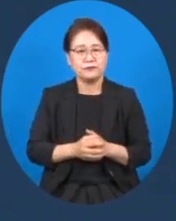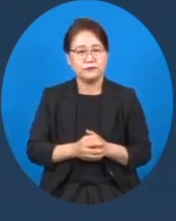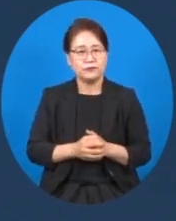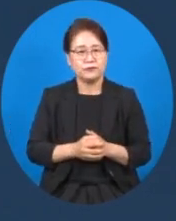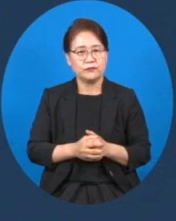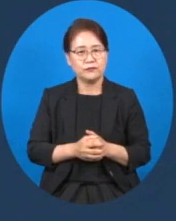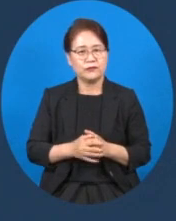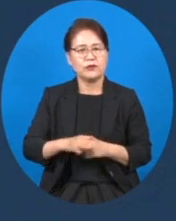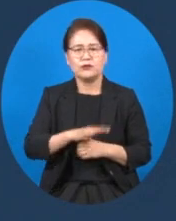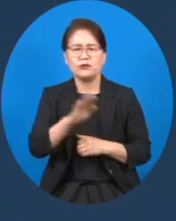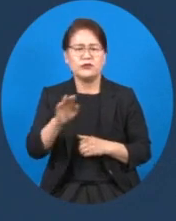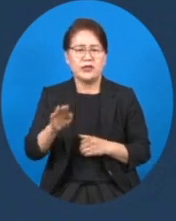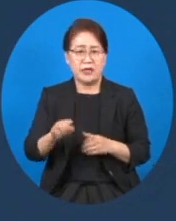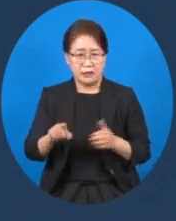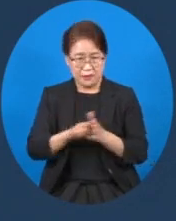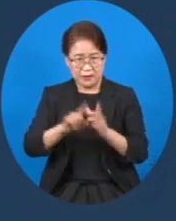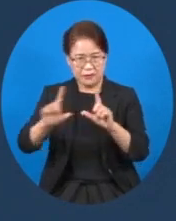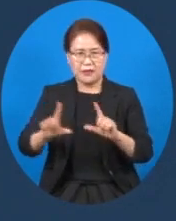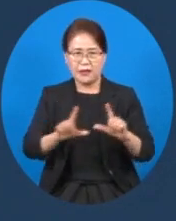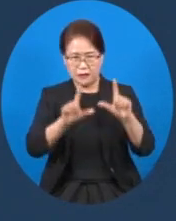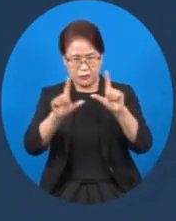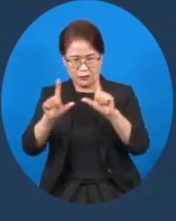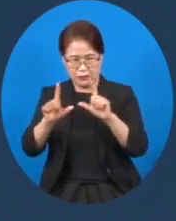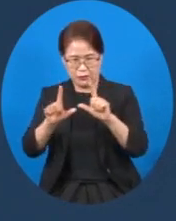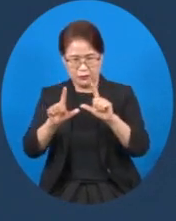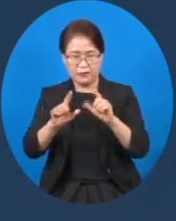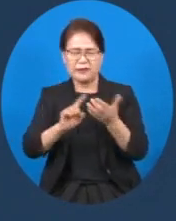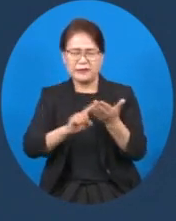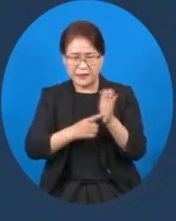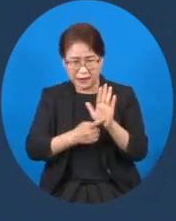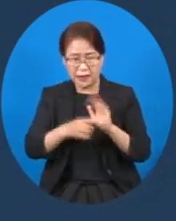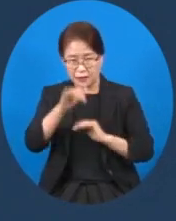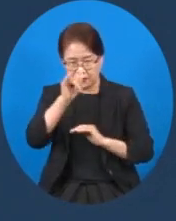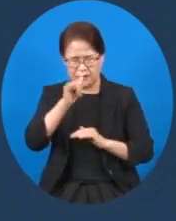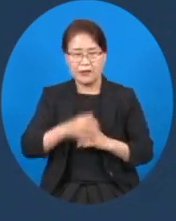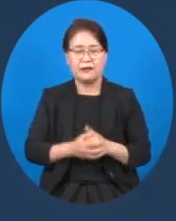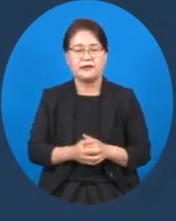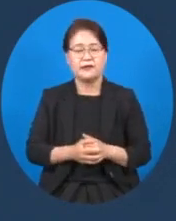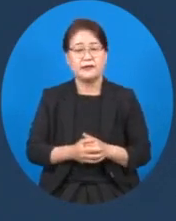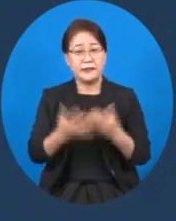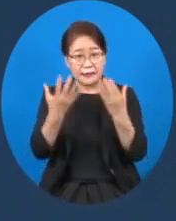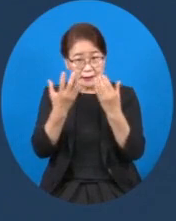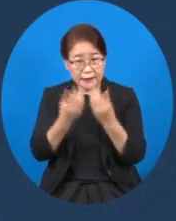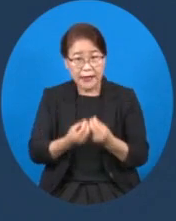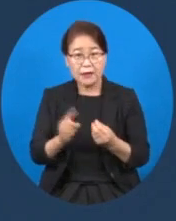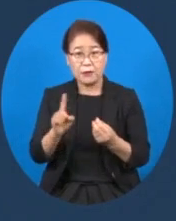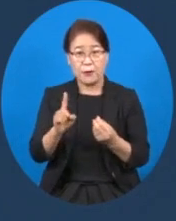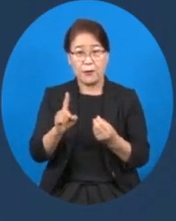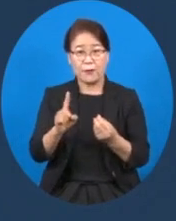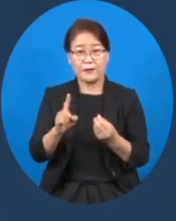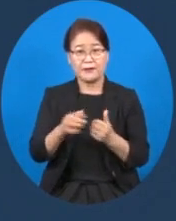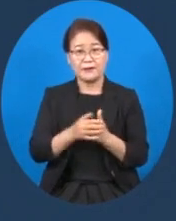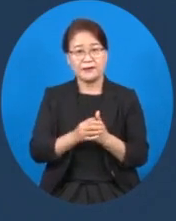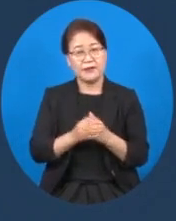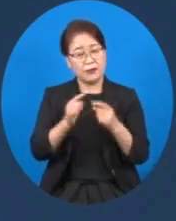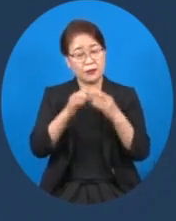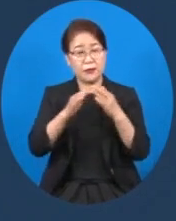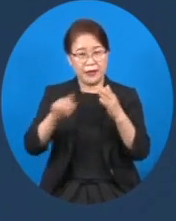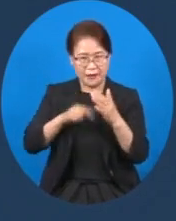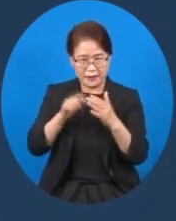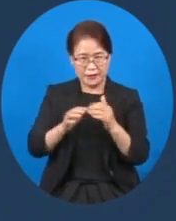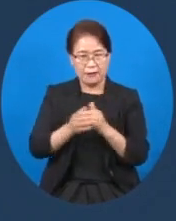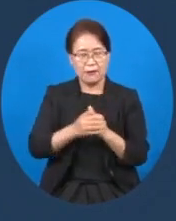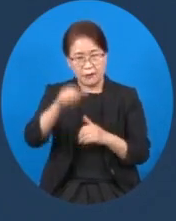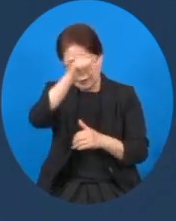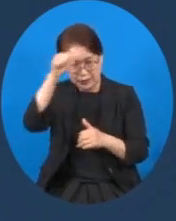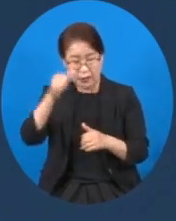생활에도 그대로 적용이 된다는 거예요. 자, 예를 들면 우리가 교회 안에서